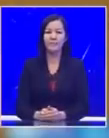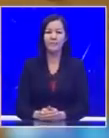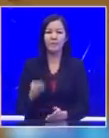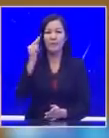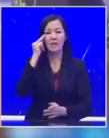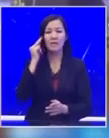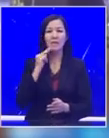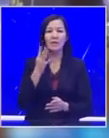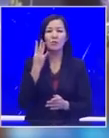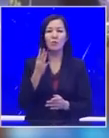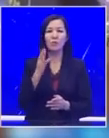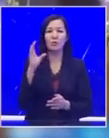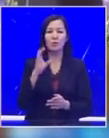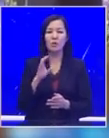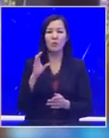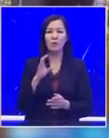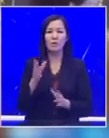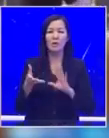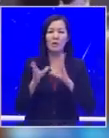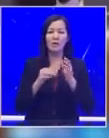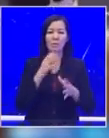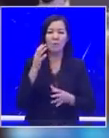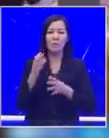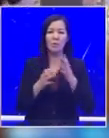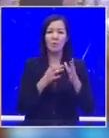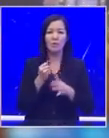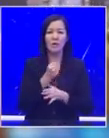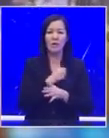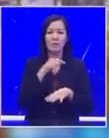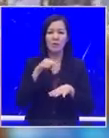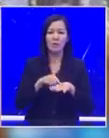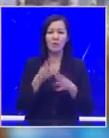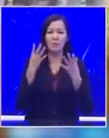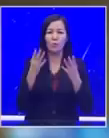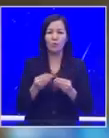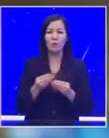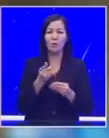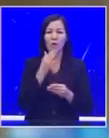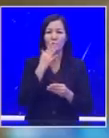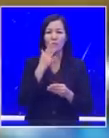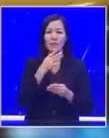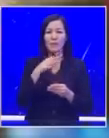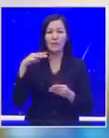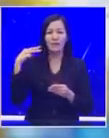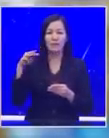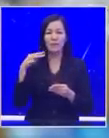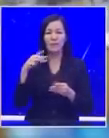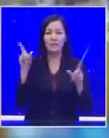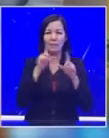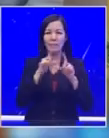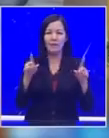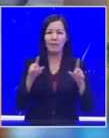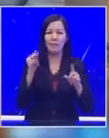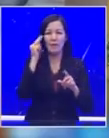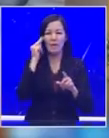Қытайда 4-ші сәуір жалпыұлттық аза тұту күні деп жарияланды. Бүкіл ел бойынша және Қытайдың шетелдердегі дипломатиялық мекемелерінде